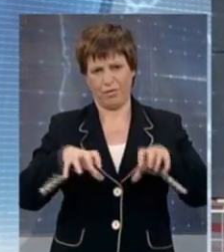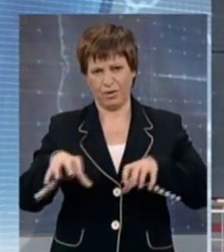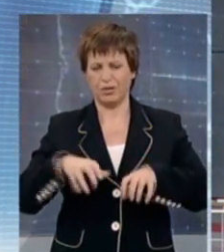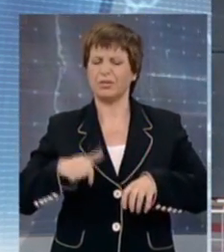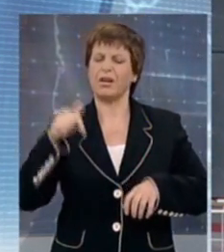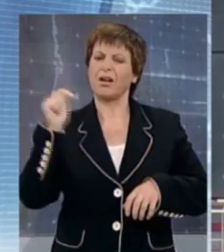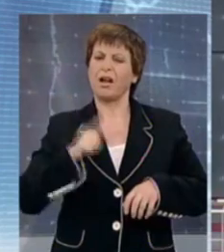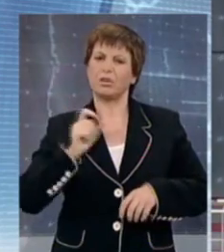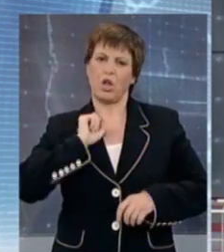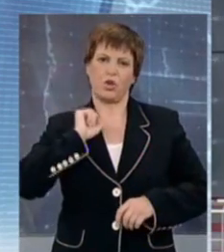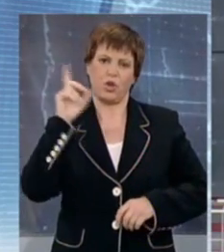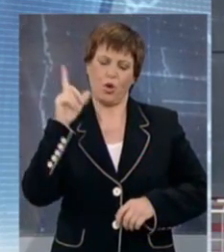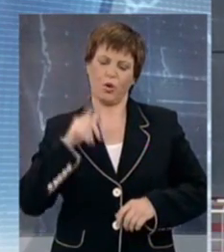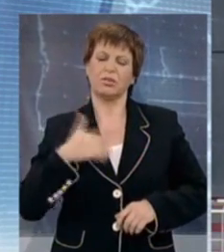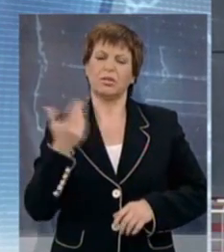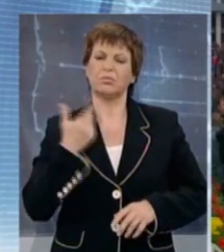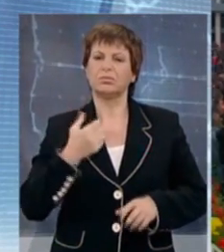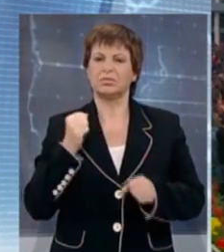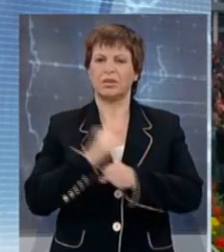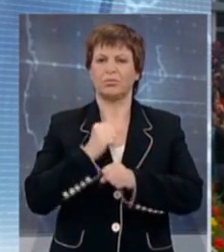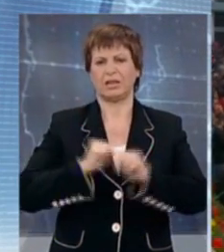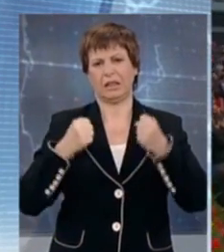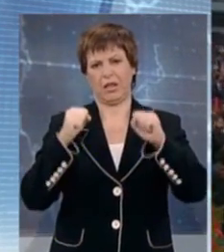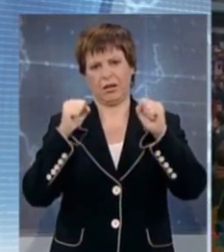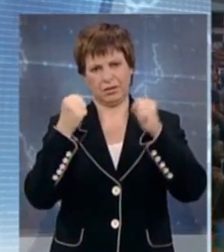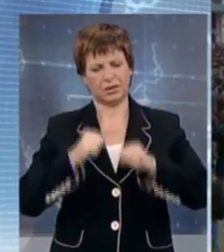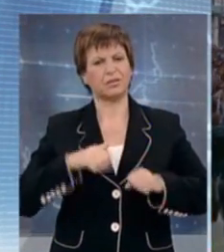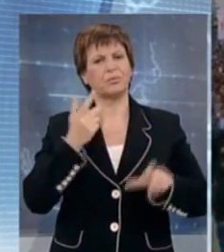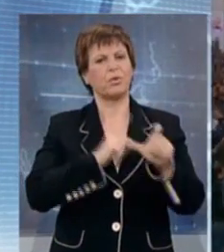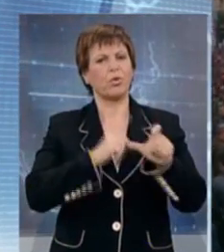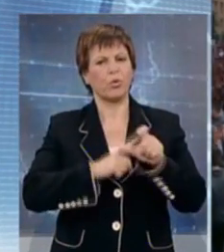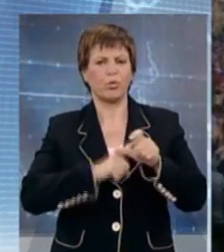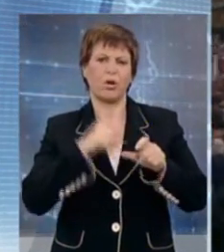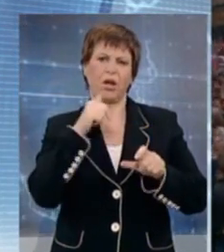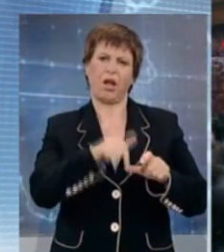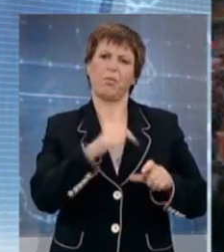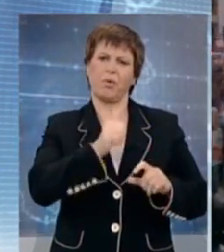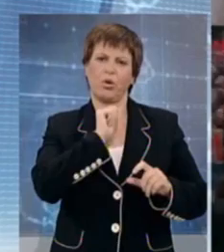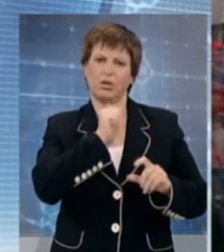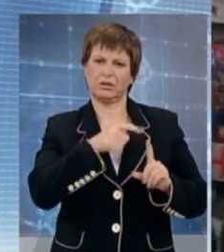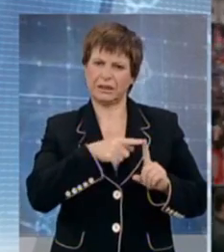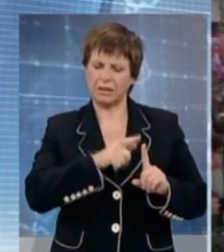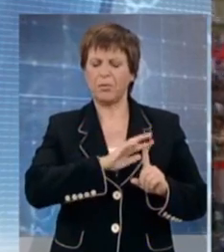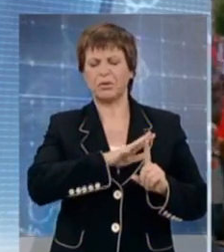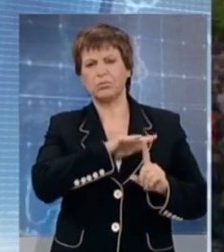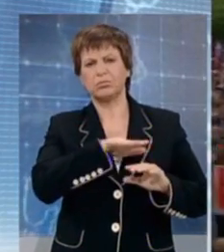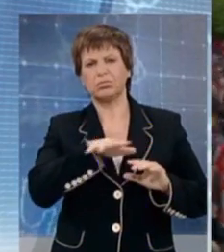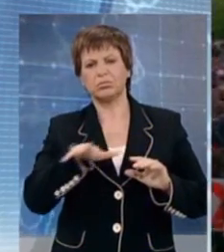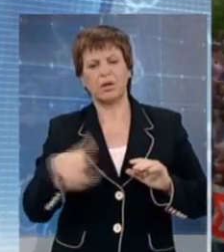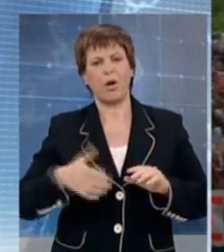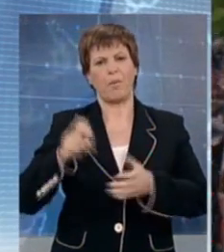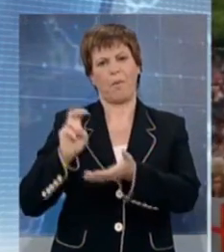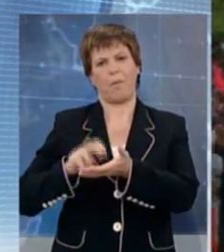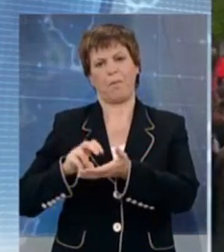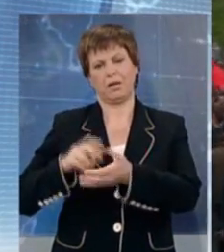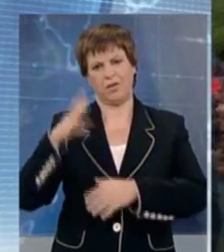εργατική Πρωτομαγιά. Στις 10 το πρωί το ΠΑΜΕ συγκεντρώθηκε στο Σύνταγμα και ακολούθως πραγματοποίησε πορεία προς την Αμερικανική Πρεσβεία. Στις 11